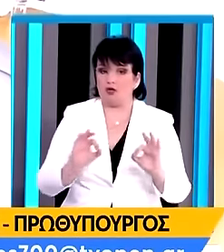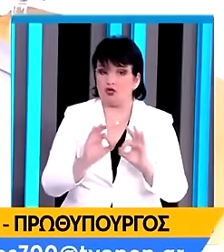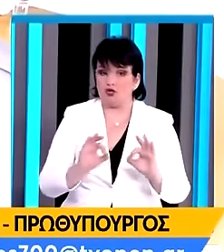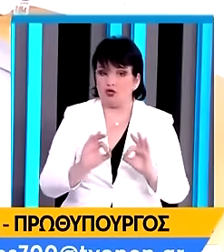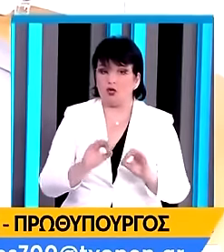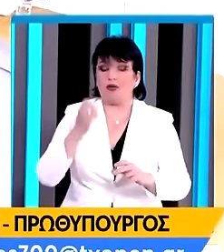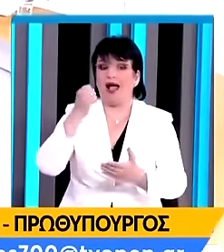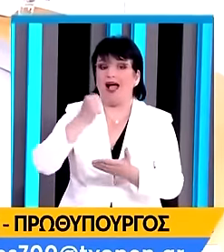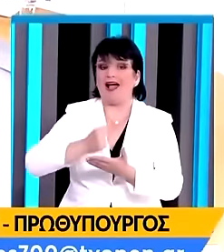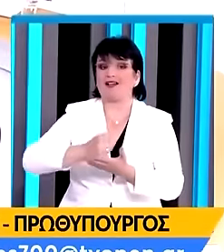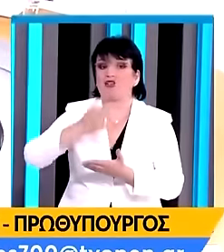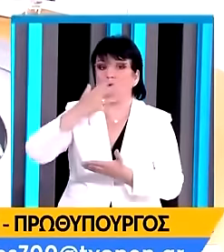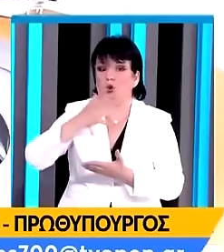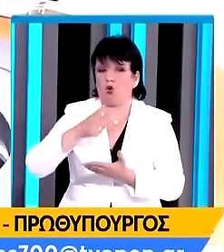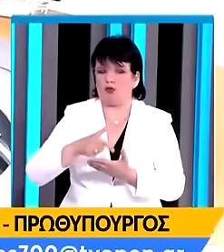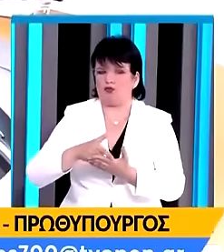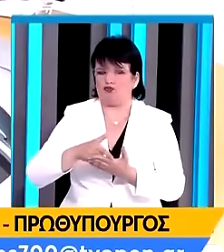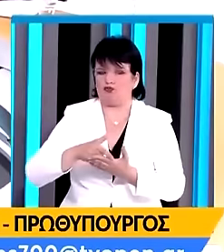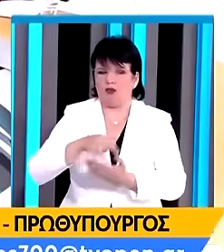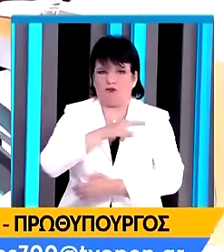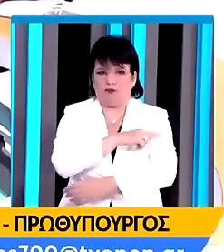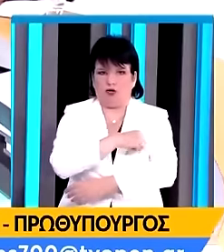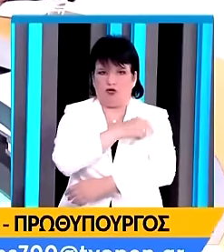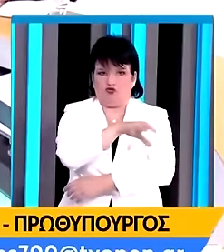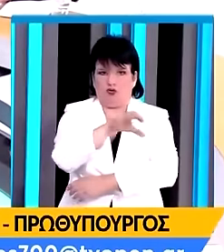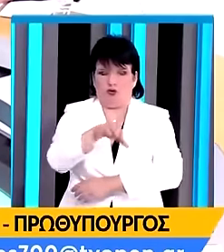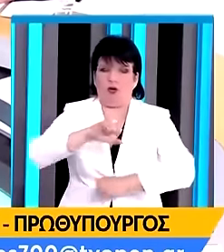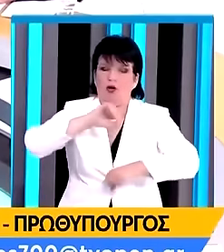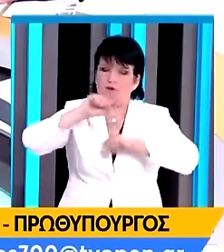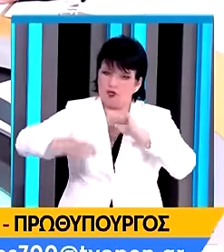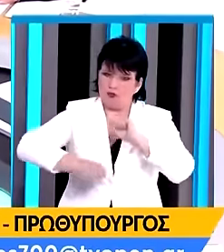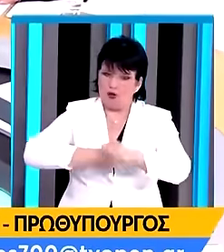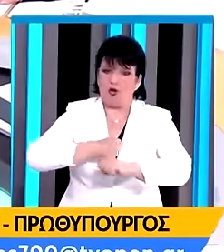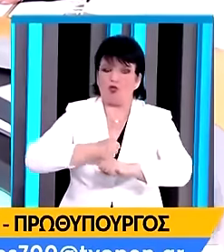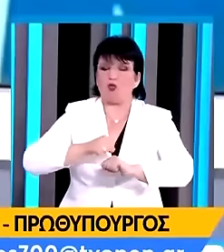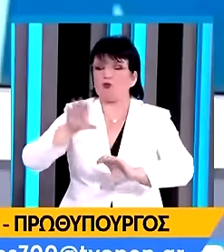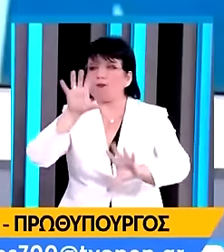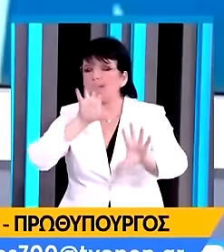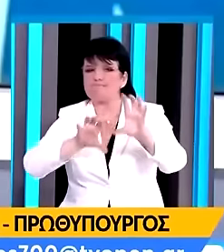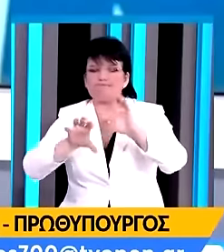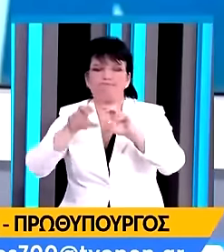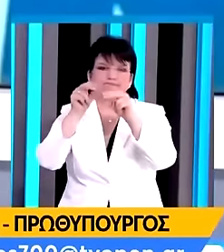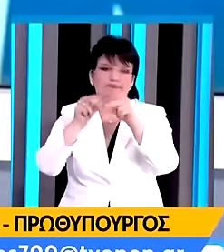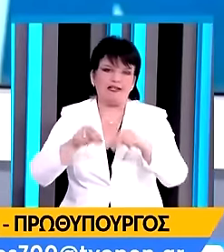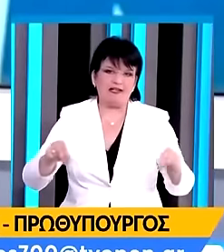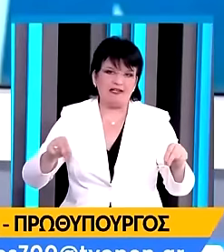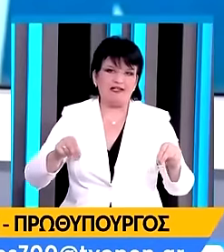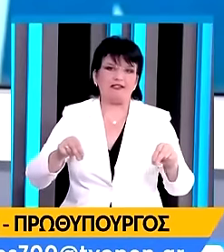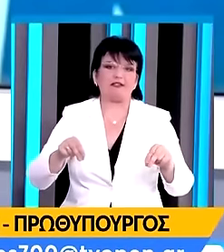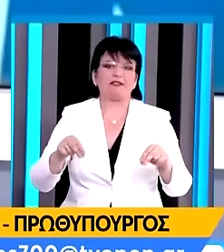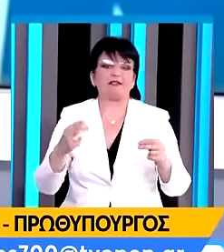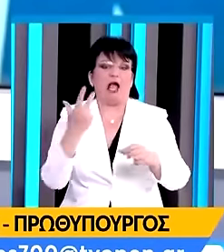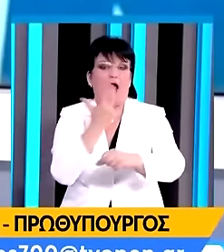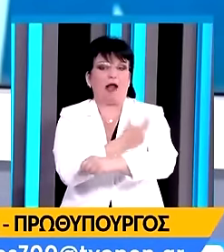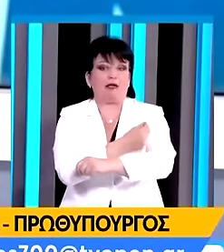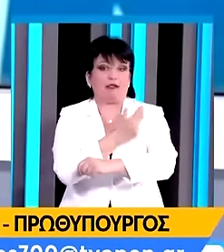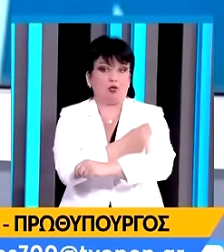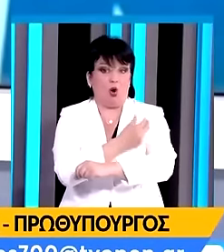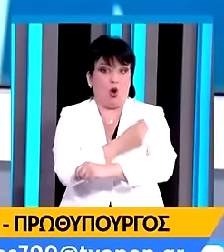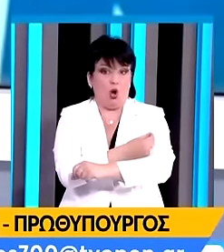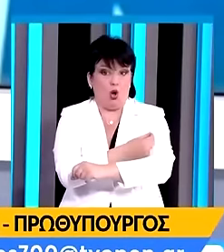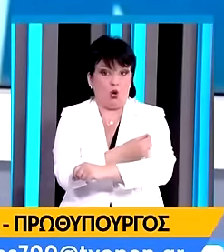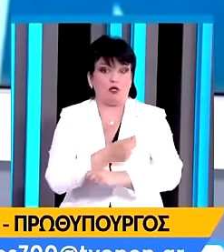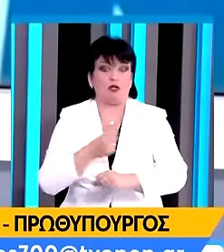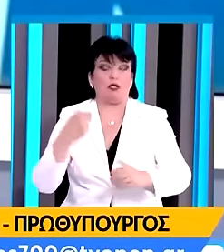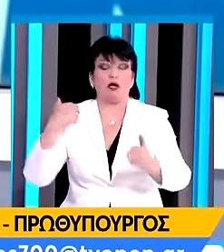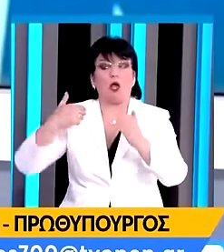να αξιολογήσουμε τις προκηρύξεις οι οποίες έχουν γίνει. Προσπαθούμε διακαώς να βρούμε γιατρούς σε κρίσιμες ειδικότητες και αναισθησιολόγοι είναι μία από αυτές. Είναι